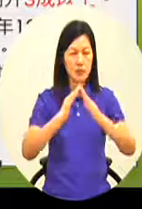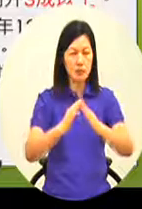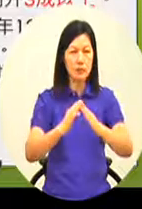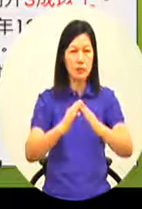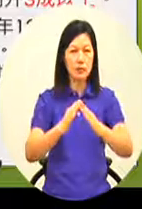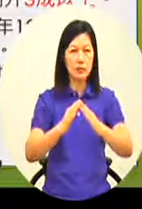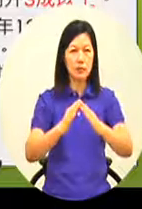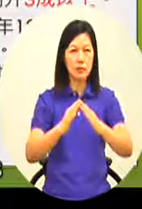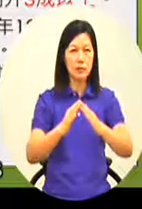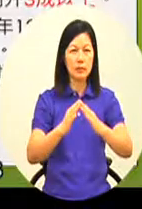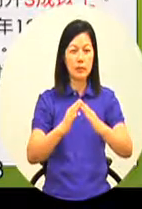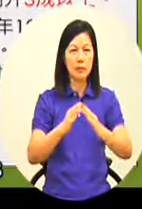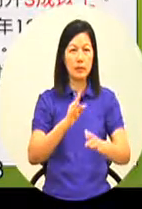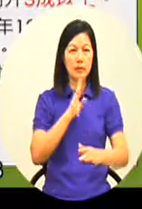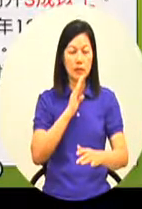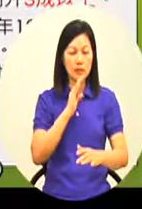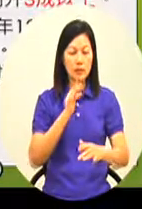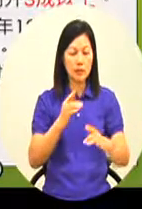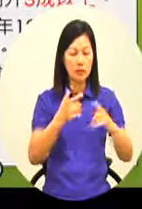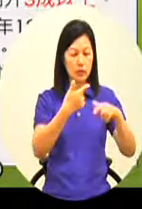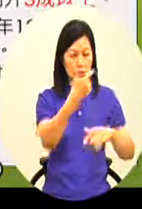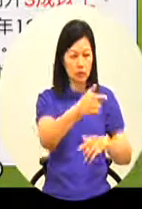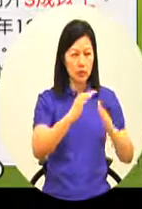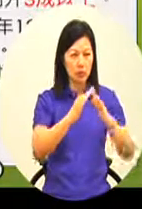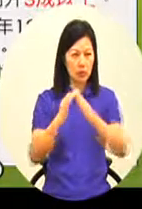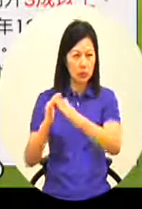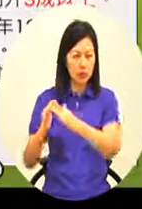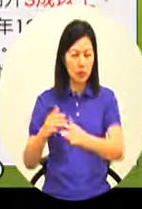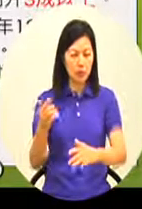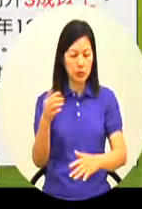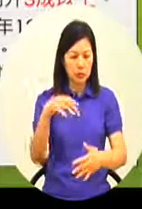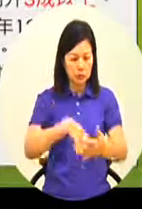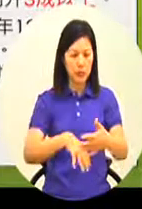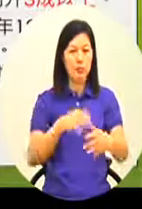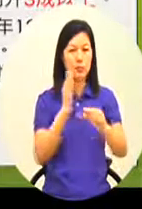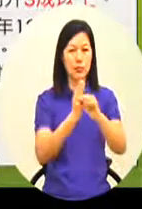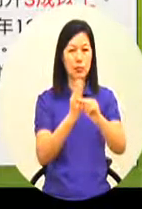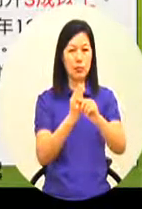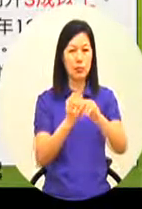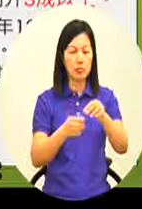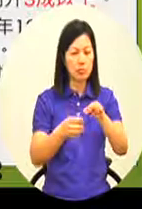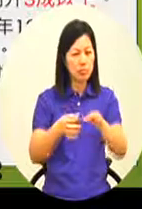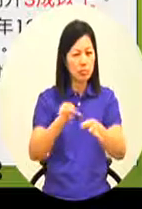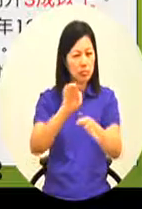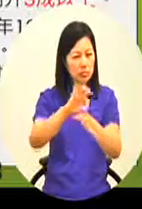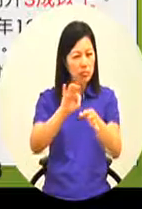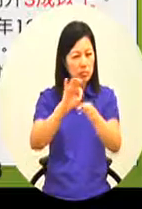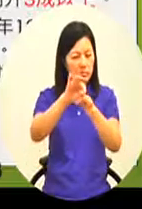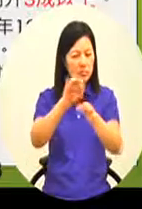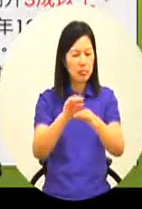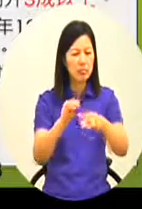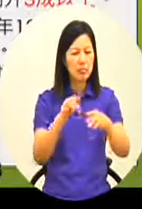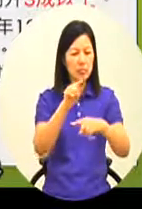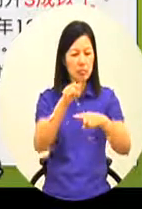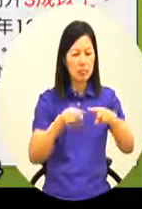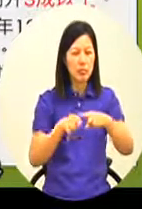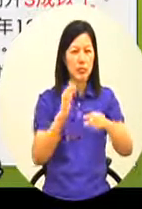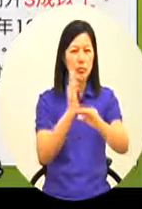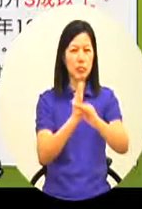高雄市是在6都里面在中间，调幅是平均是在中间的，就是